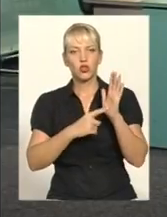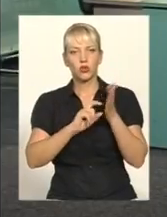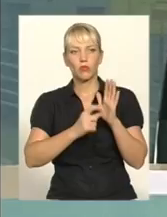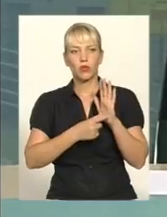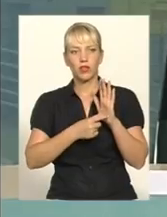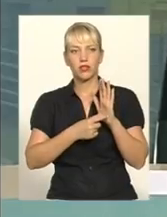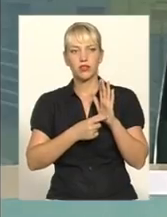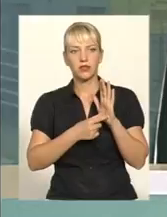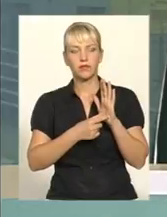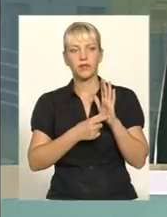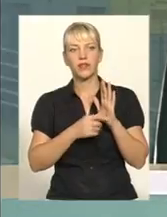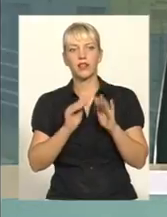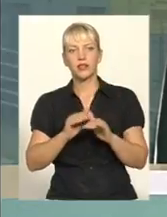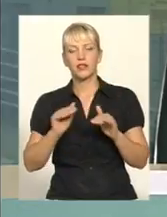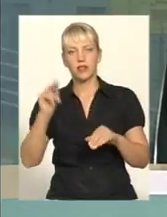класі